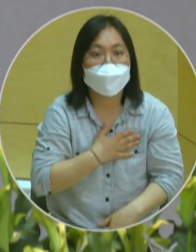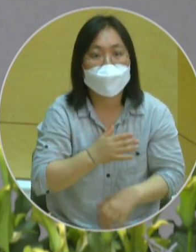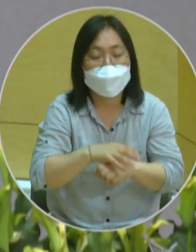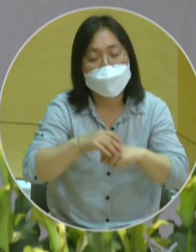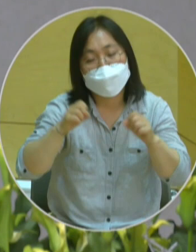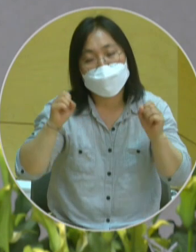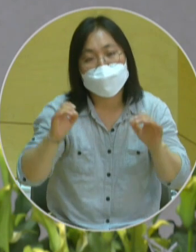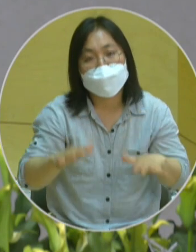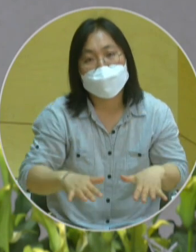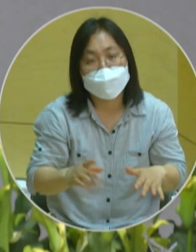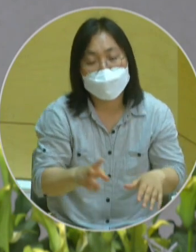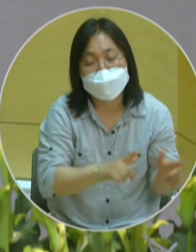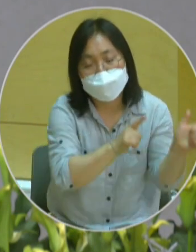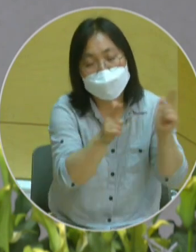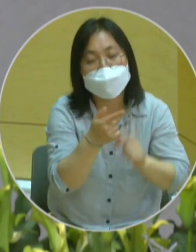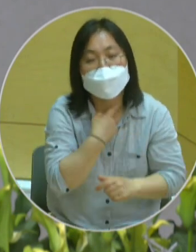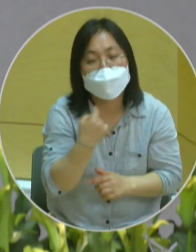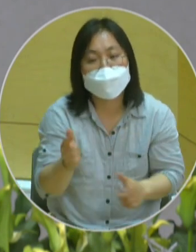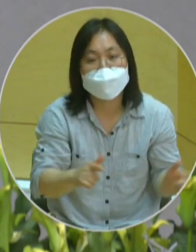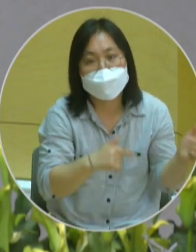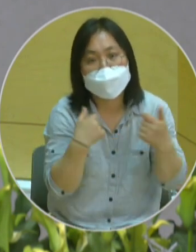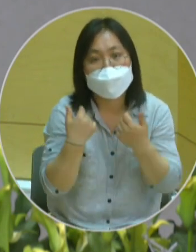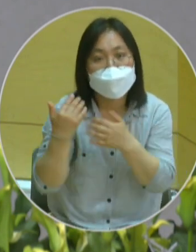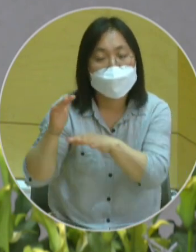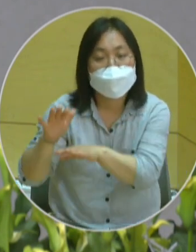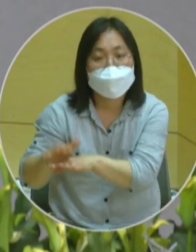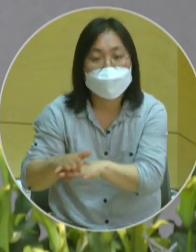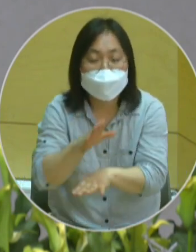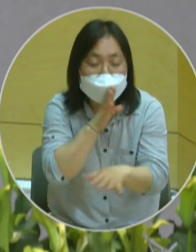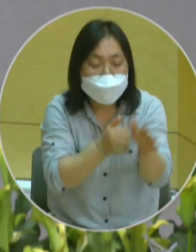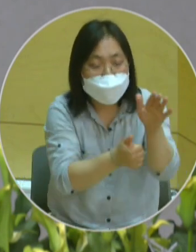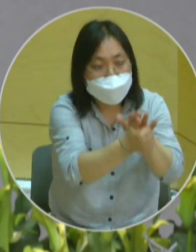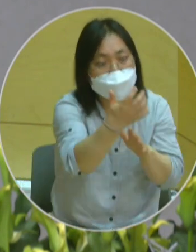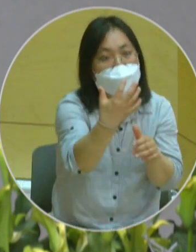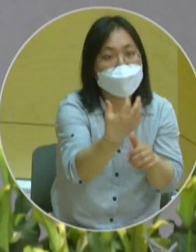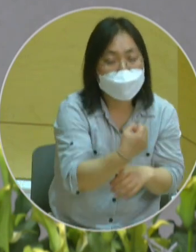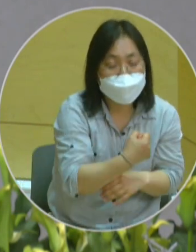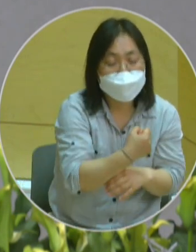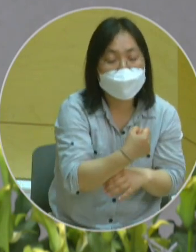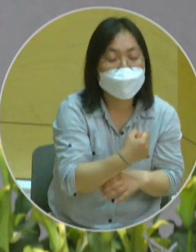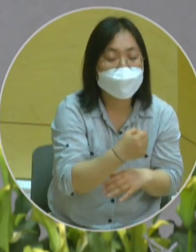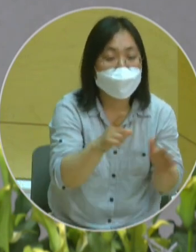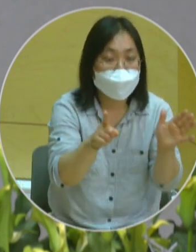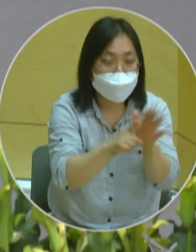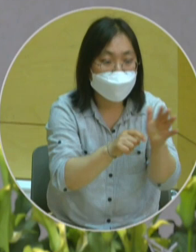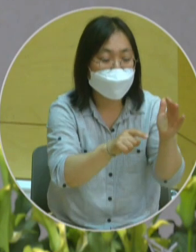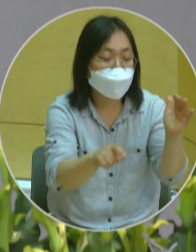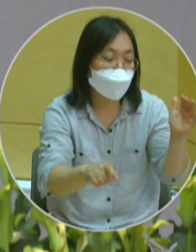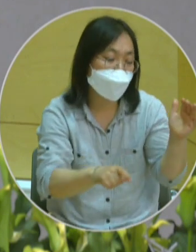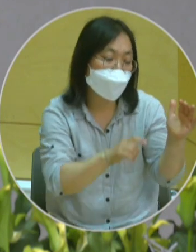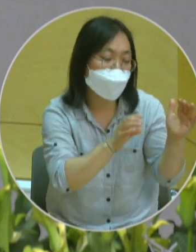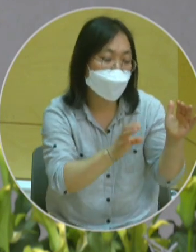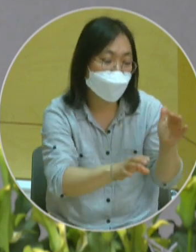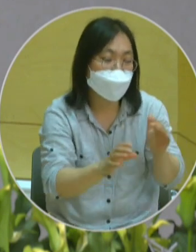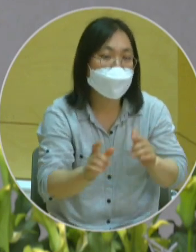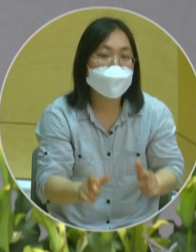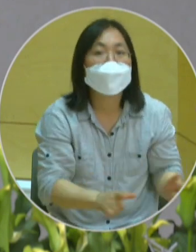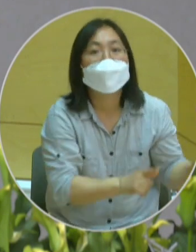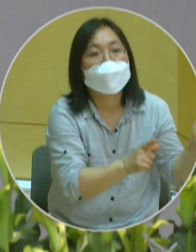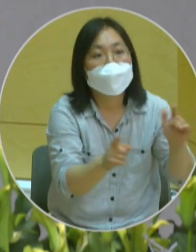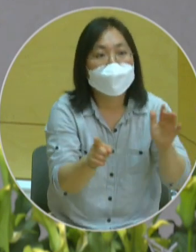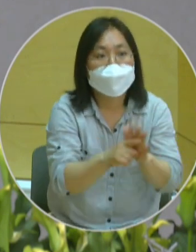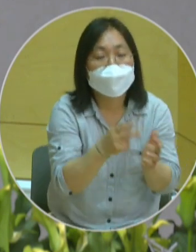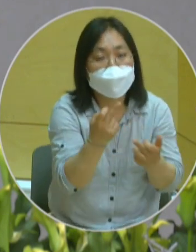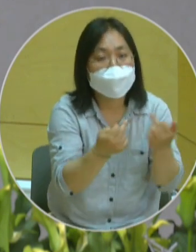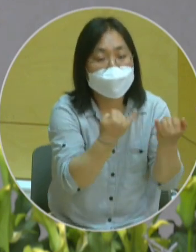허무하게 살았던 그 삶을 내려놓고 정말 참 소망을 붙들고 그리고 믿음 안에서 살아가는 바로 그런 믿음의 형제